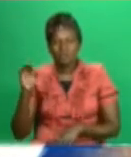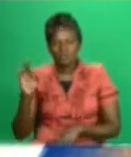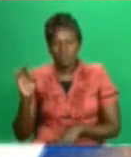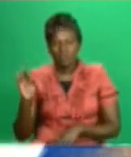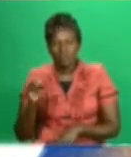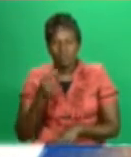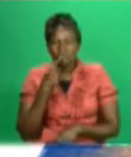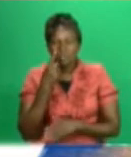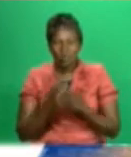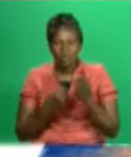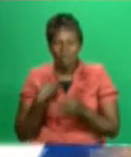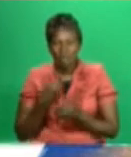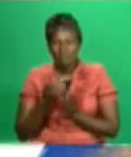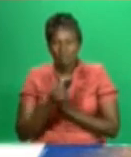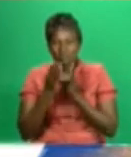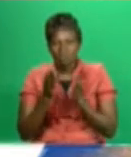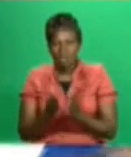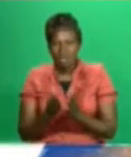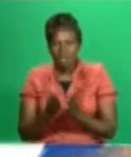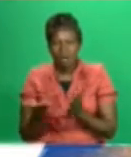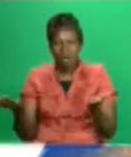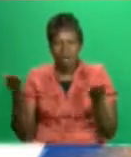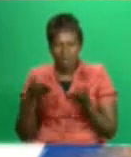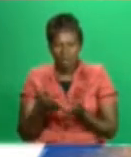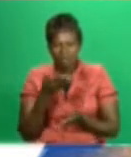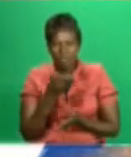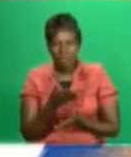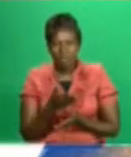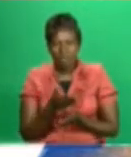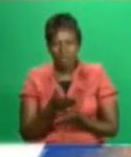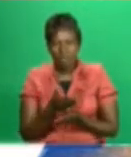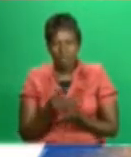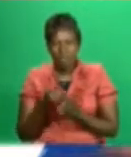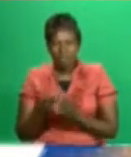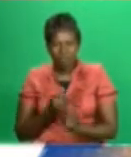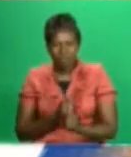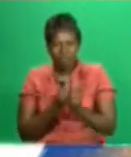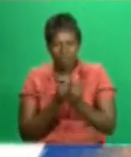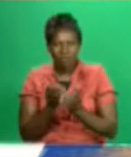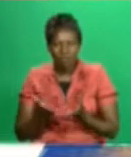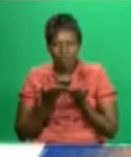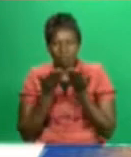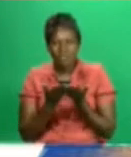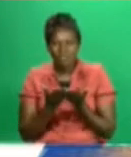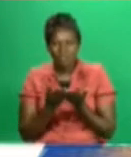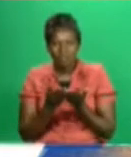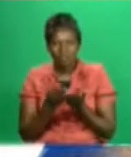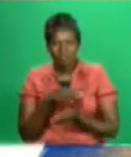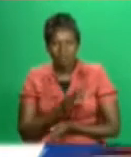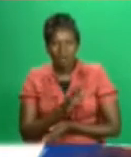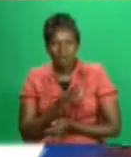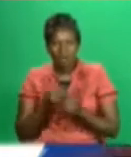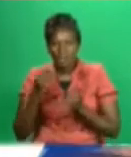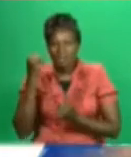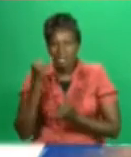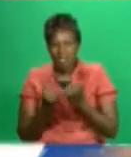Malindi tunahitaji viongozi wetu. Wenzetu wakaja wakawaambia Malindi tunahitaji vyama. Tukafuata kweli msingi wa vyama. Lakini